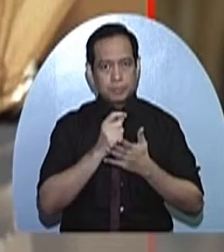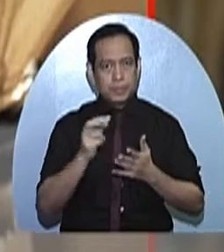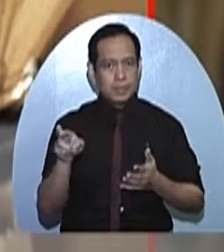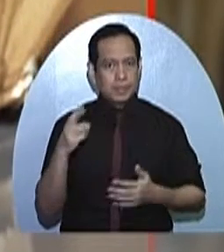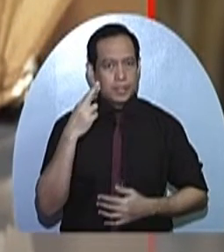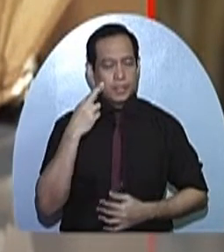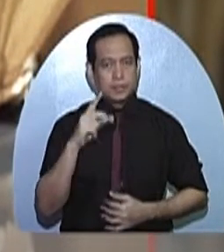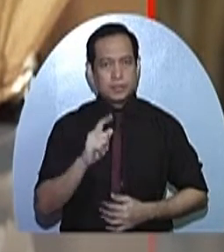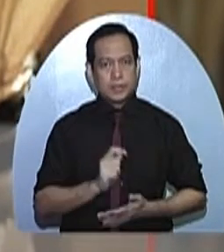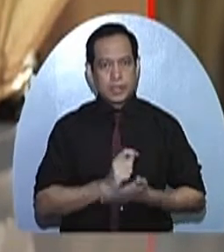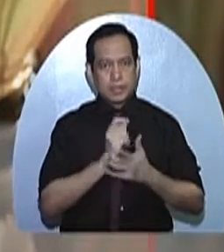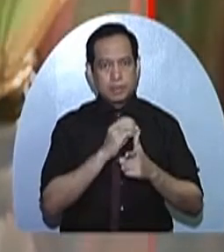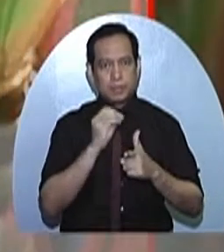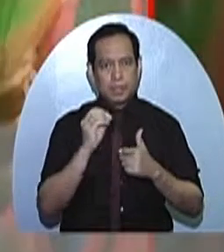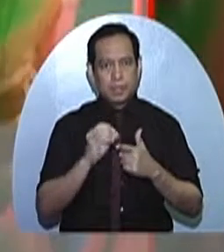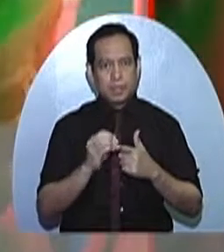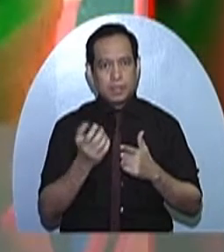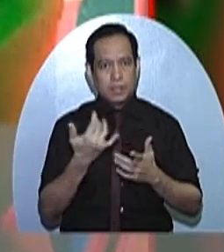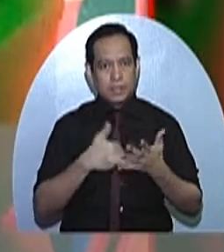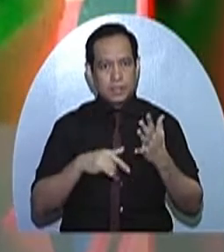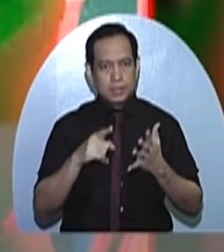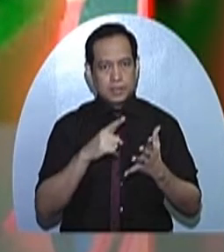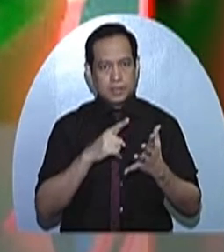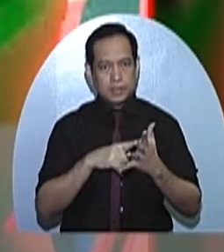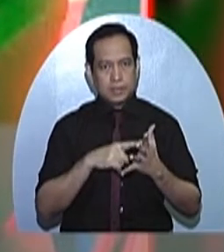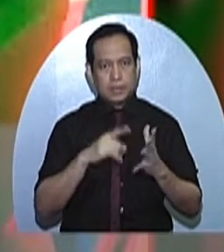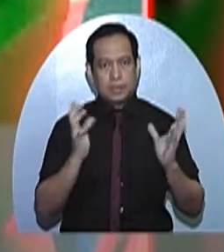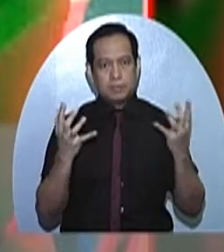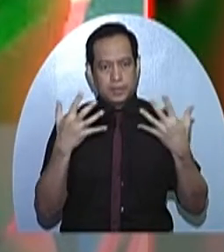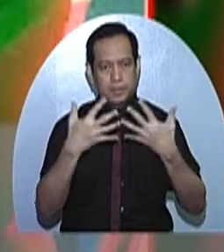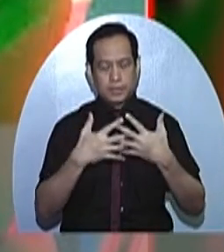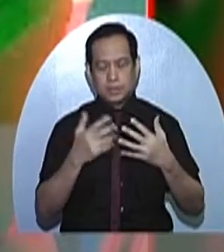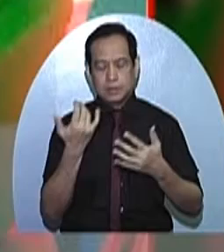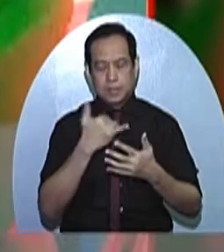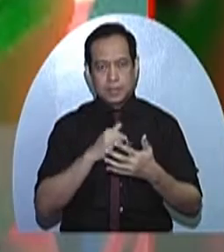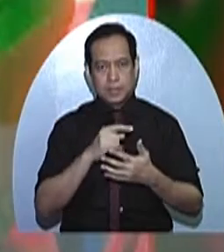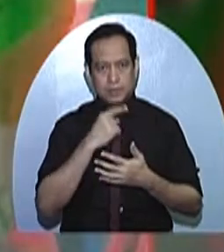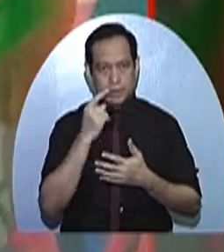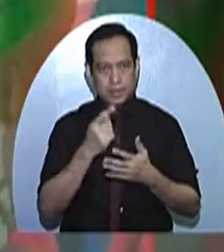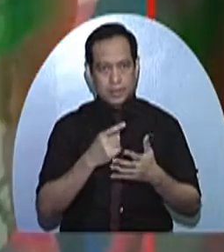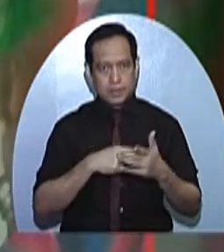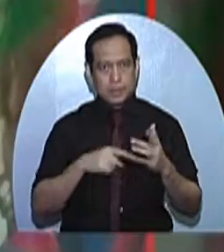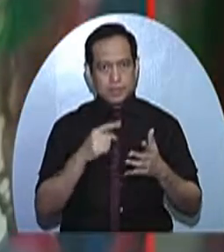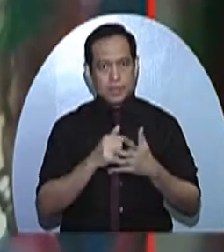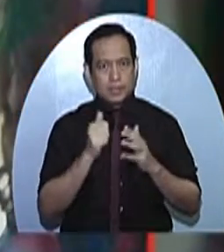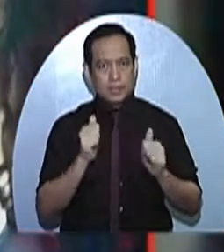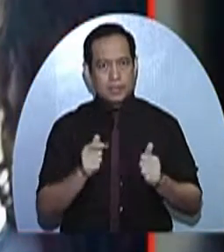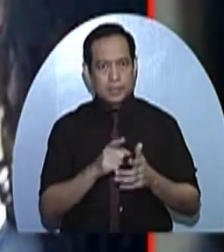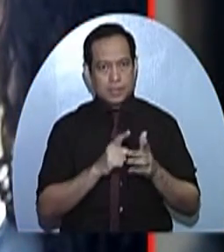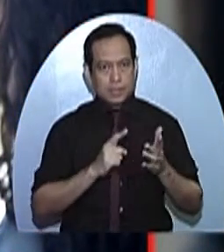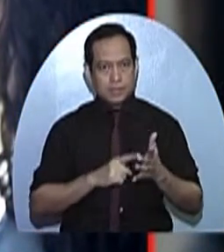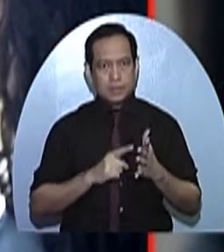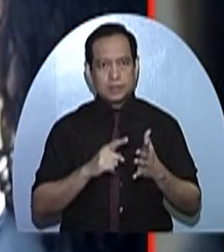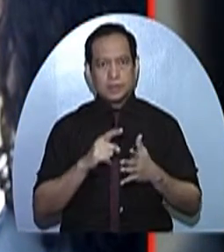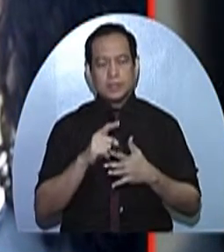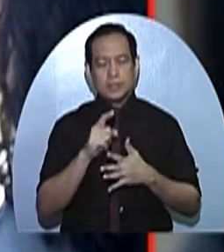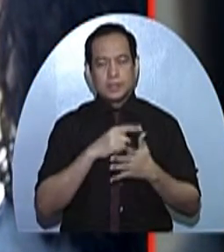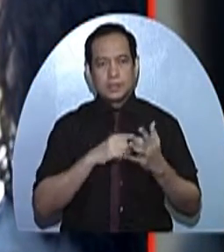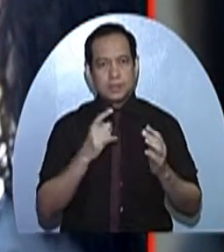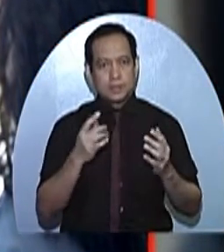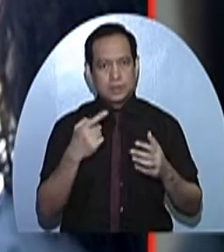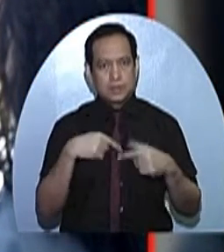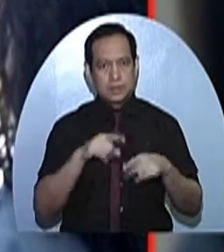chemotherapy, radiotherapy o kombinasyon ng alinmang mga nabanggit. Ipinapayo pa rin ang